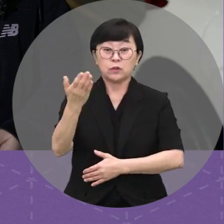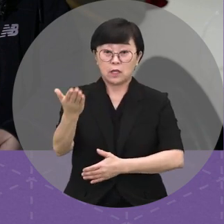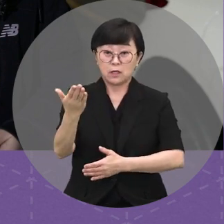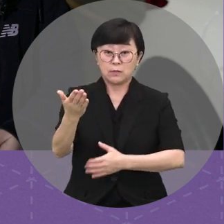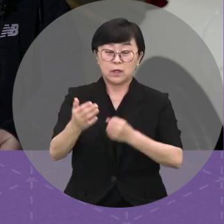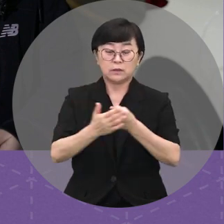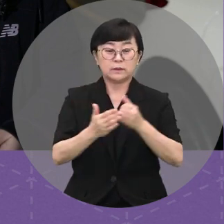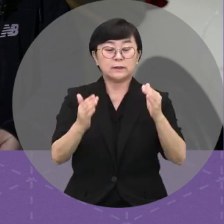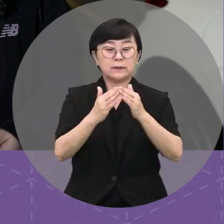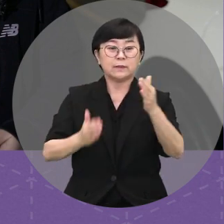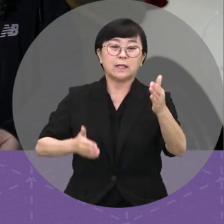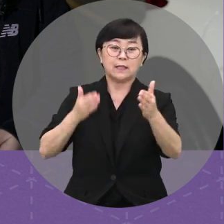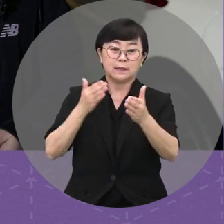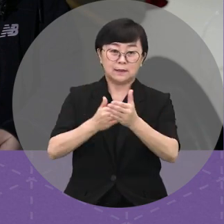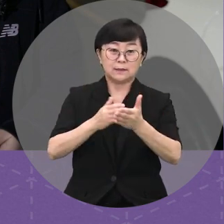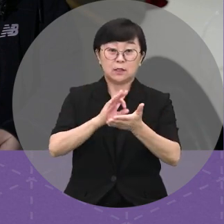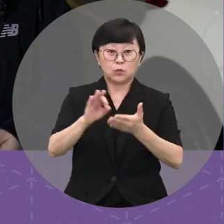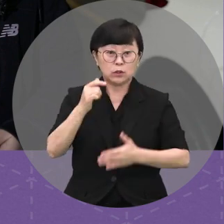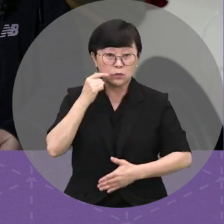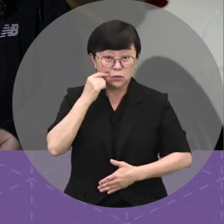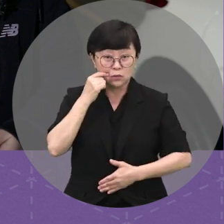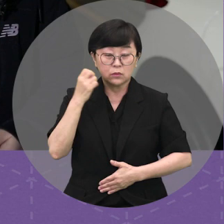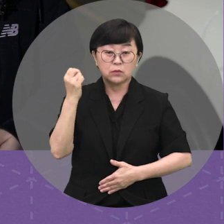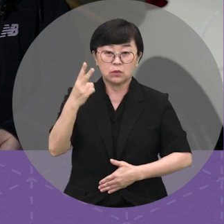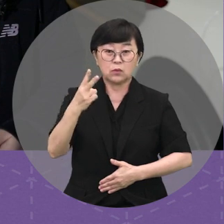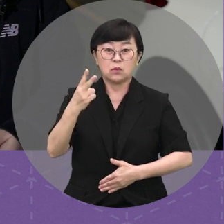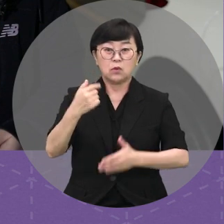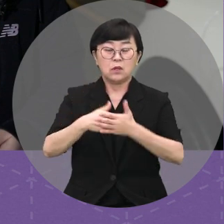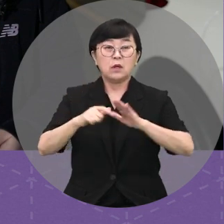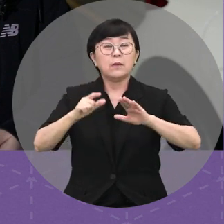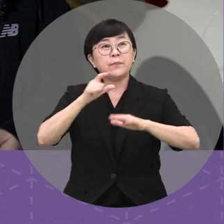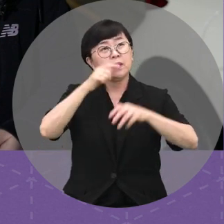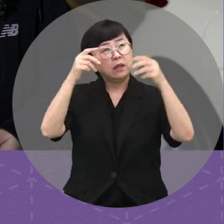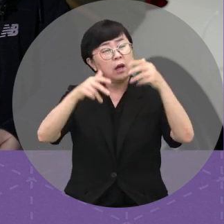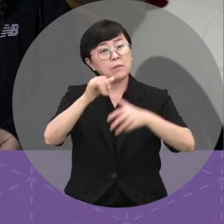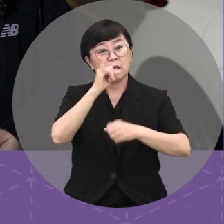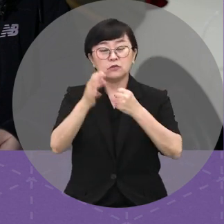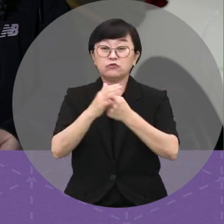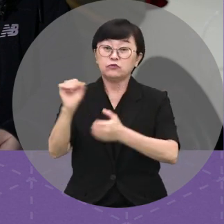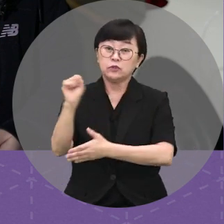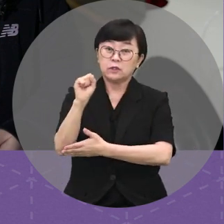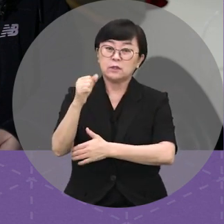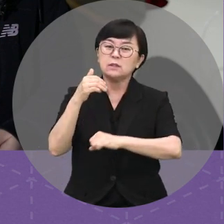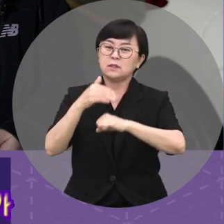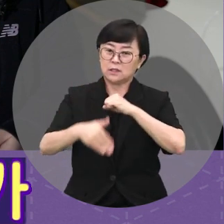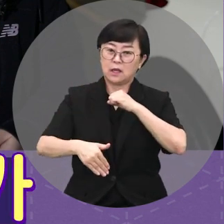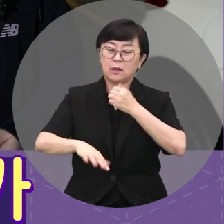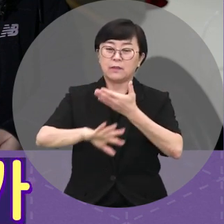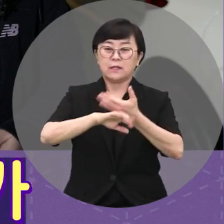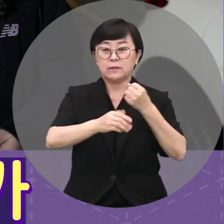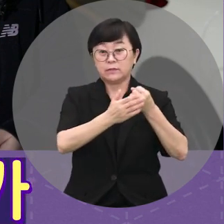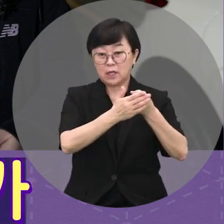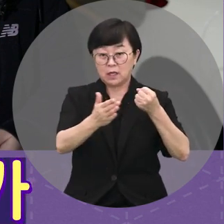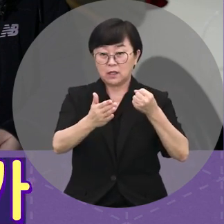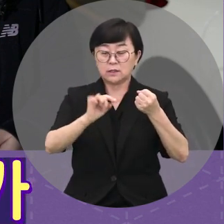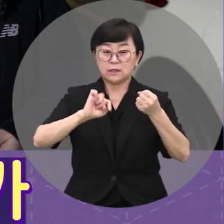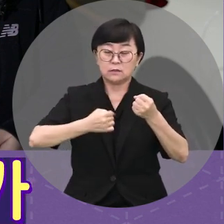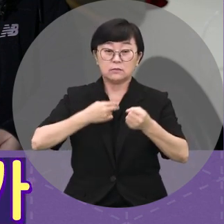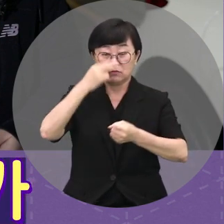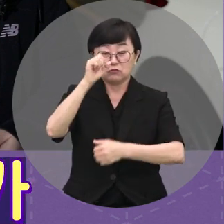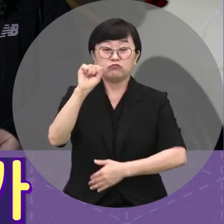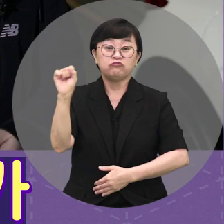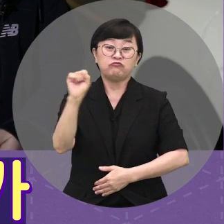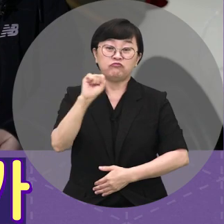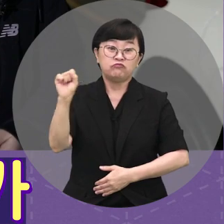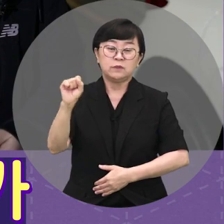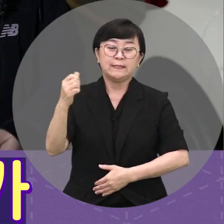집까지 대리운전을 이용할 수 없었고 날씨 때문에 운전해서 갈 수밖에 없었다는 식의 남 탓하기로 자신의 음주운전